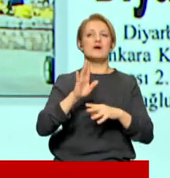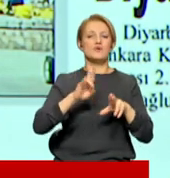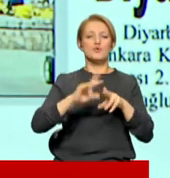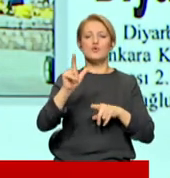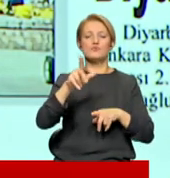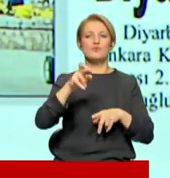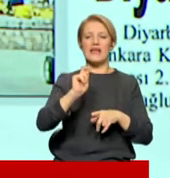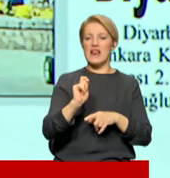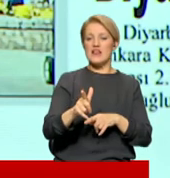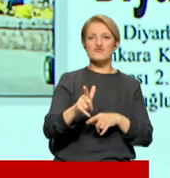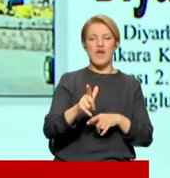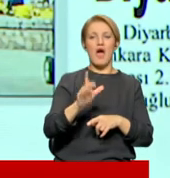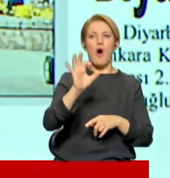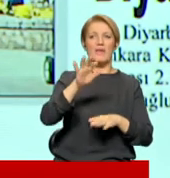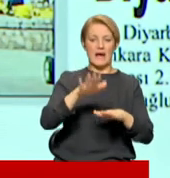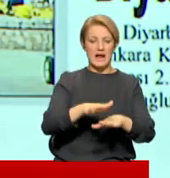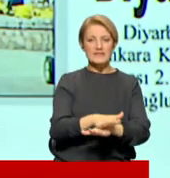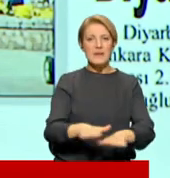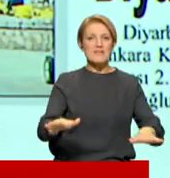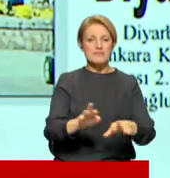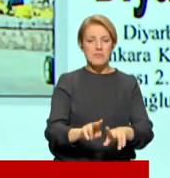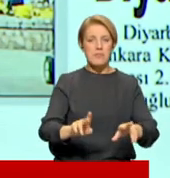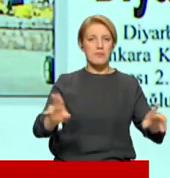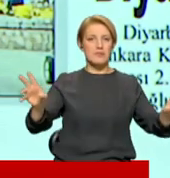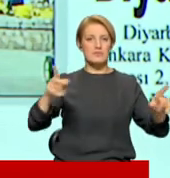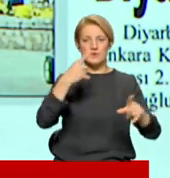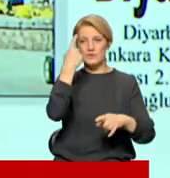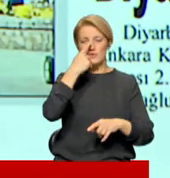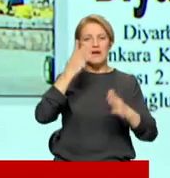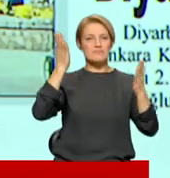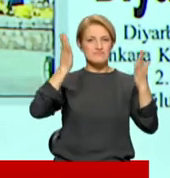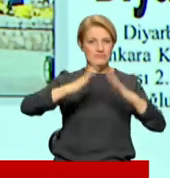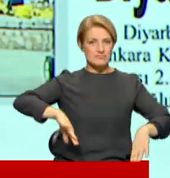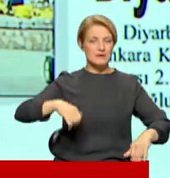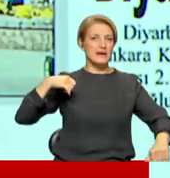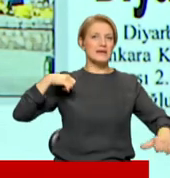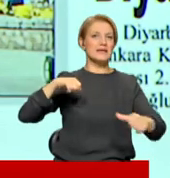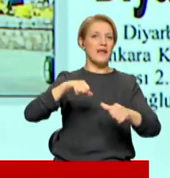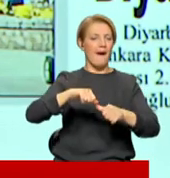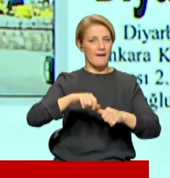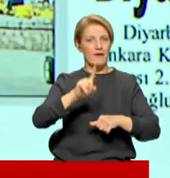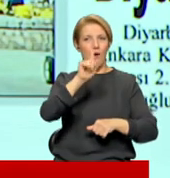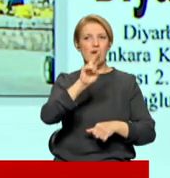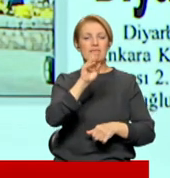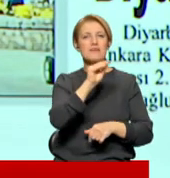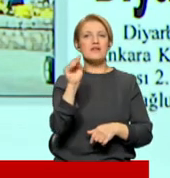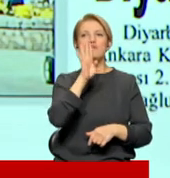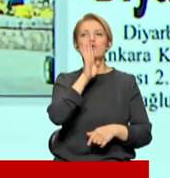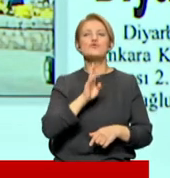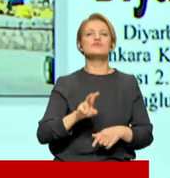il zemininde oluşan göçükler nedeniyle yıktırılıp Yeniden 17 milyon